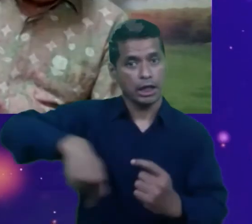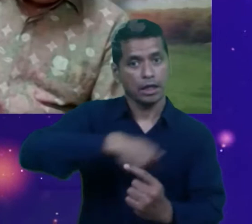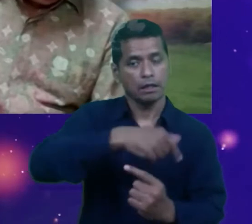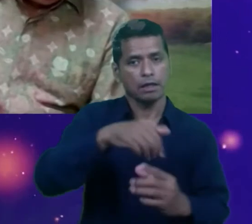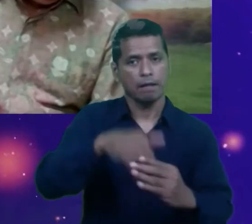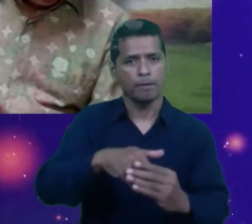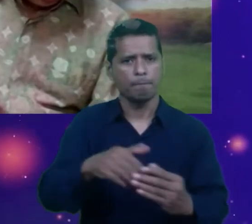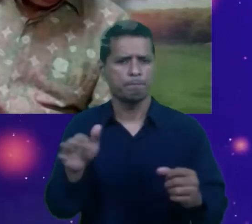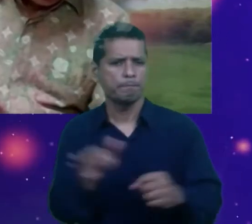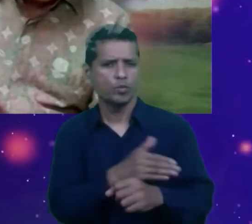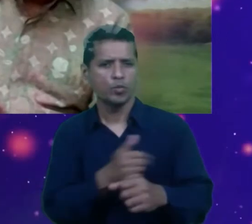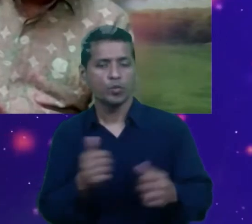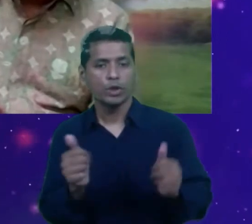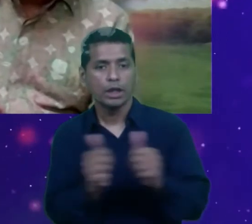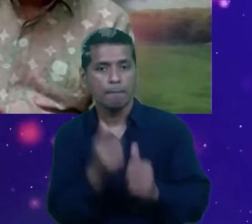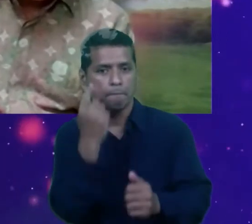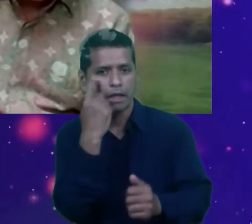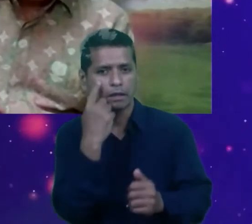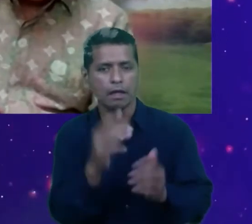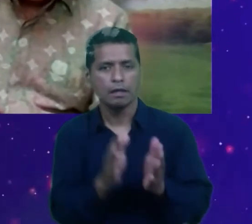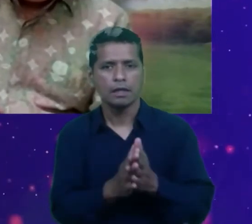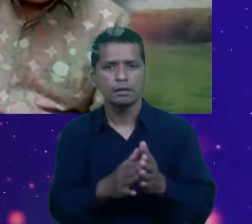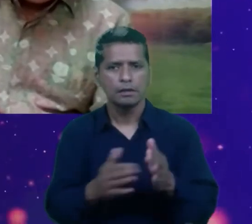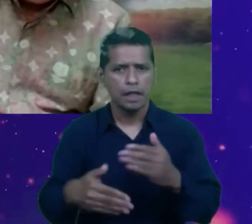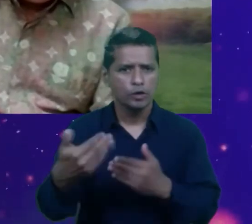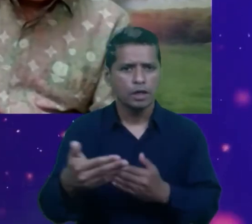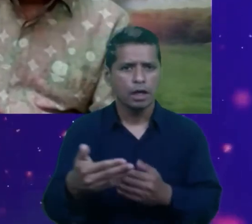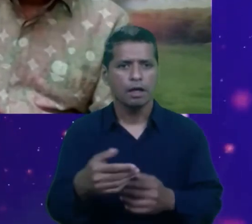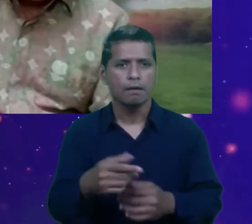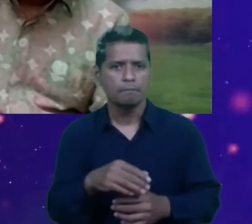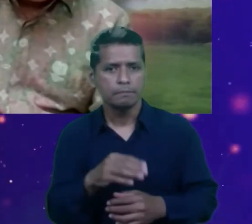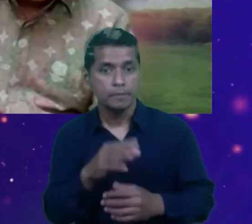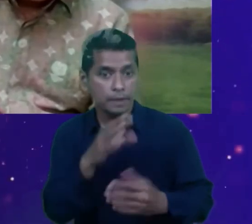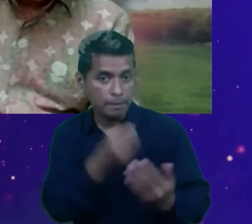memuji, kudus, kudus, kudus. Lalu kemudian di dalam ayat yang